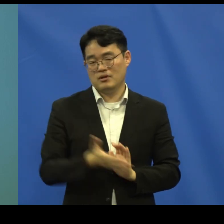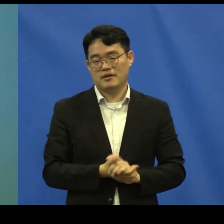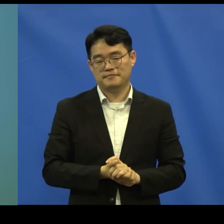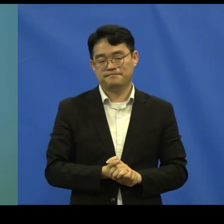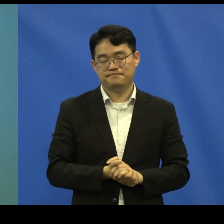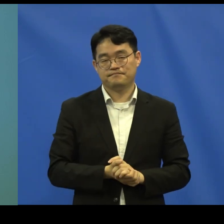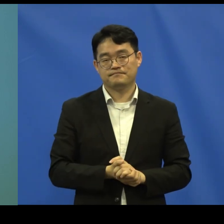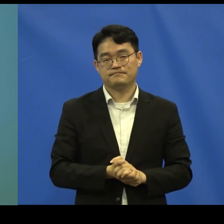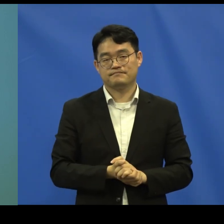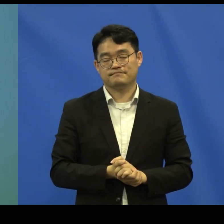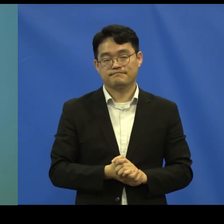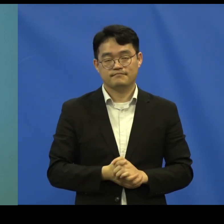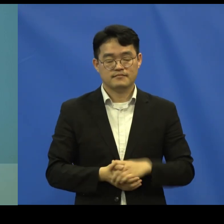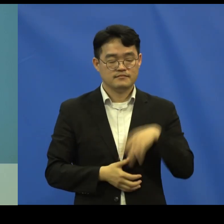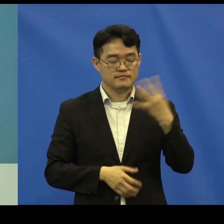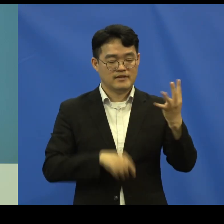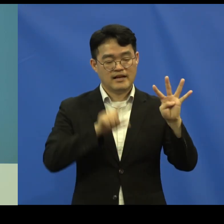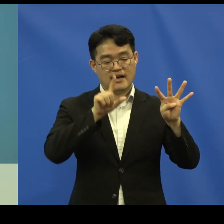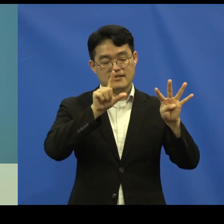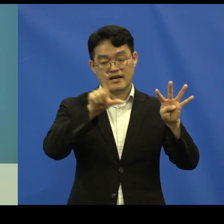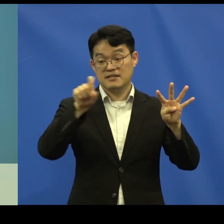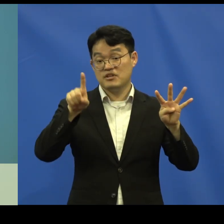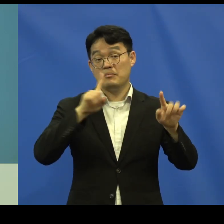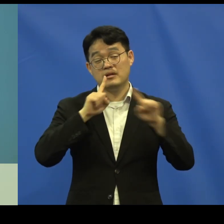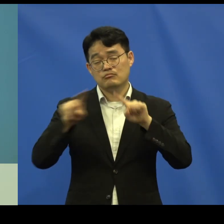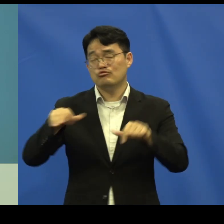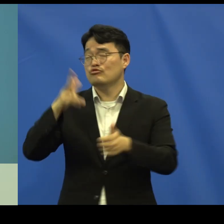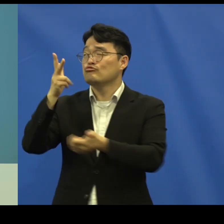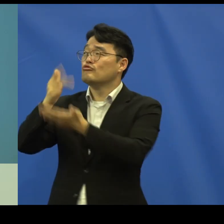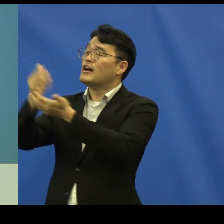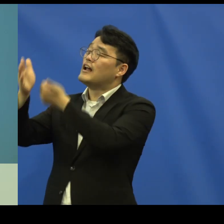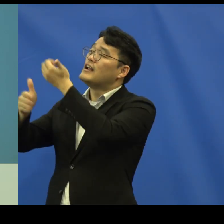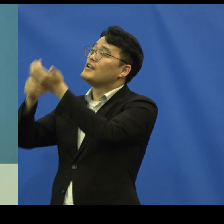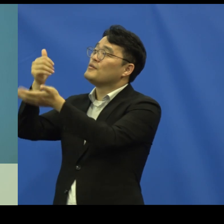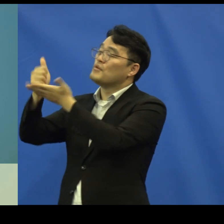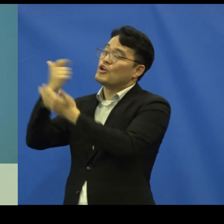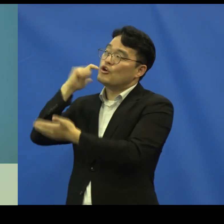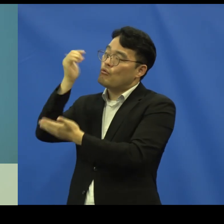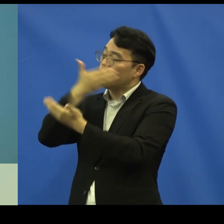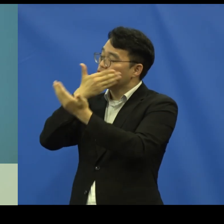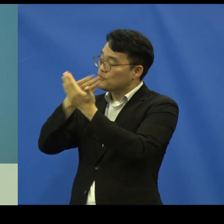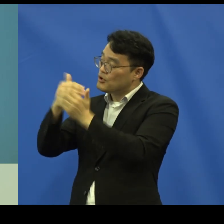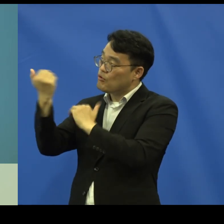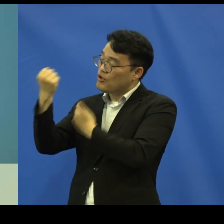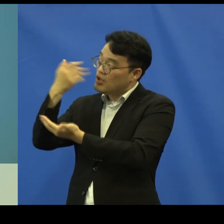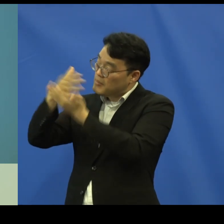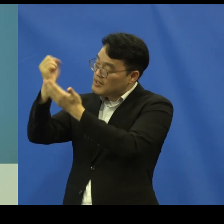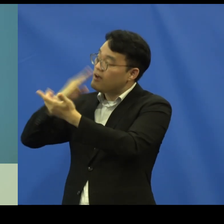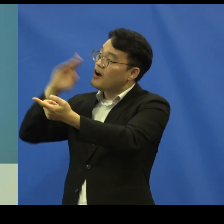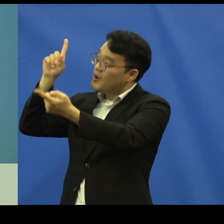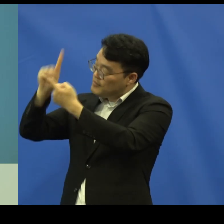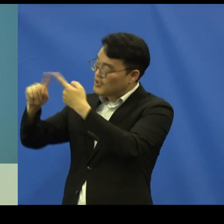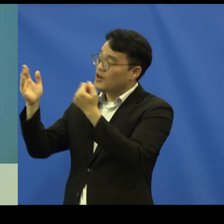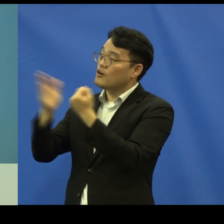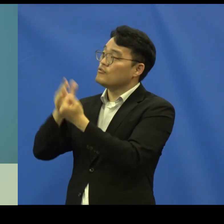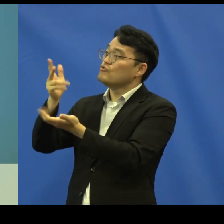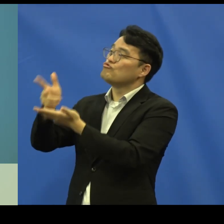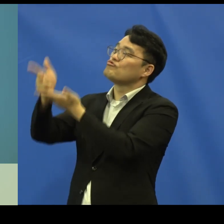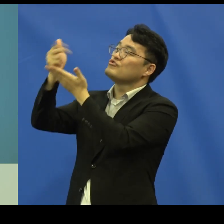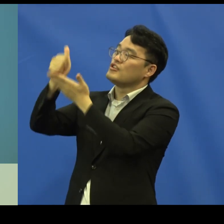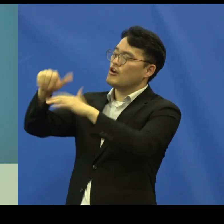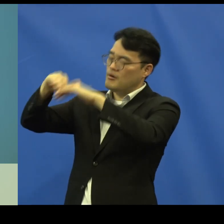11절의 말씀을 다시 한번 보면, 우리 주 하나님이여 영광과 존귀와 권능을 받으시는 것이 합당하오니 주께서 만물을